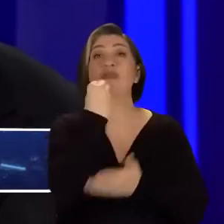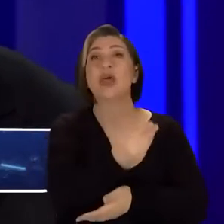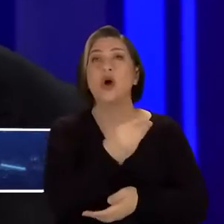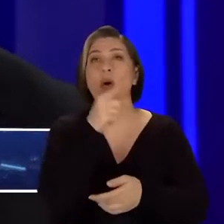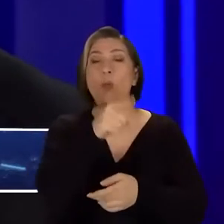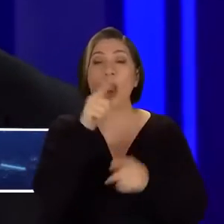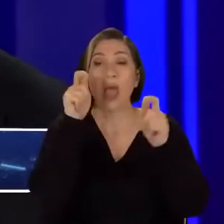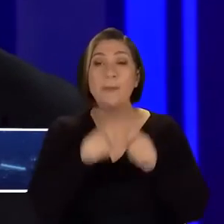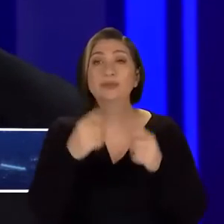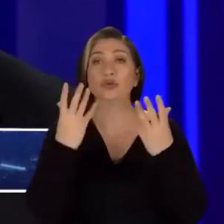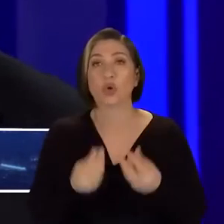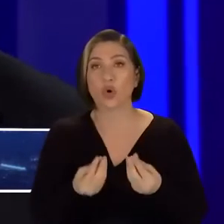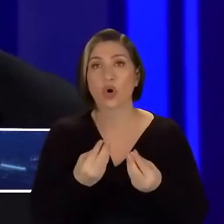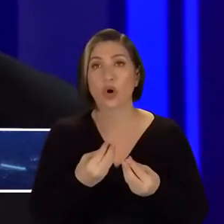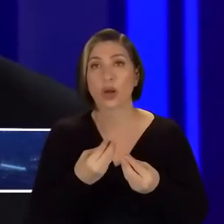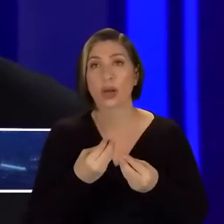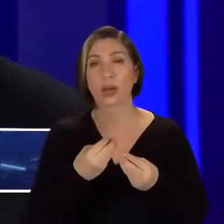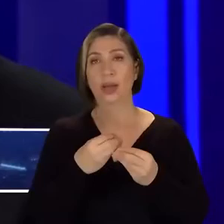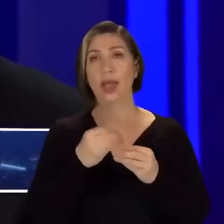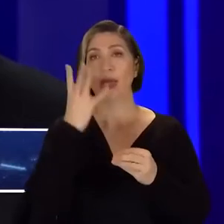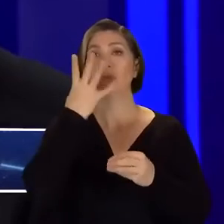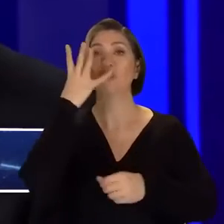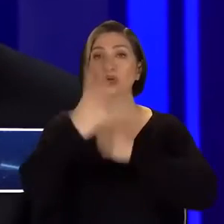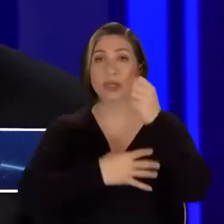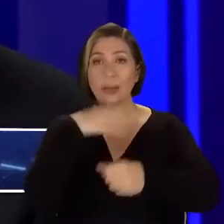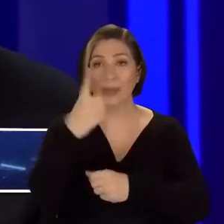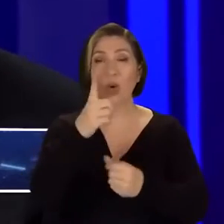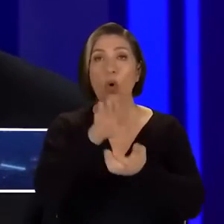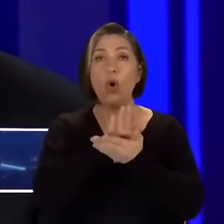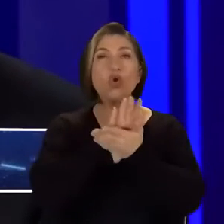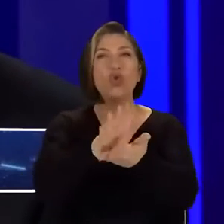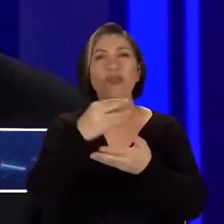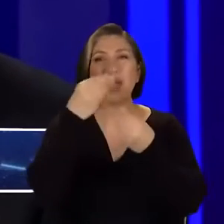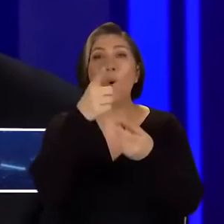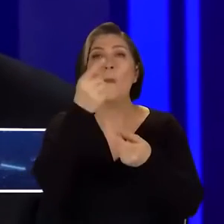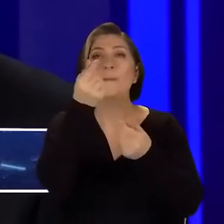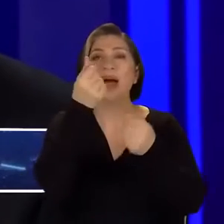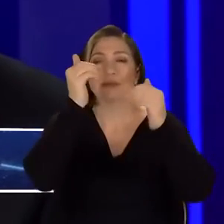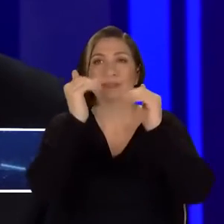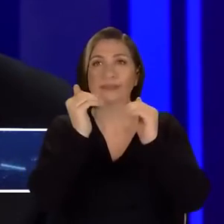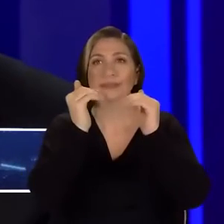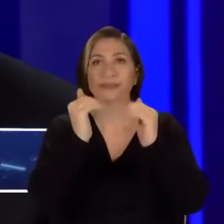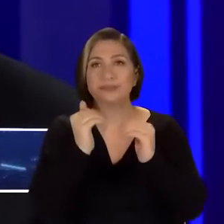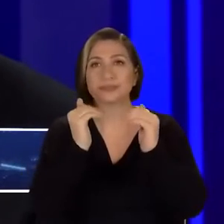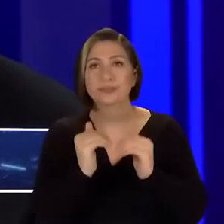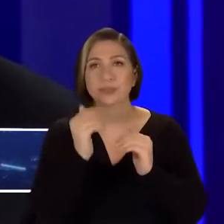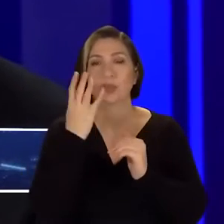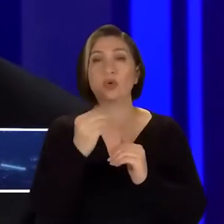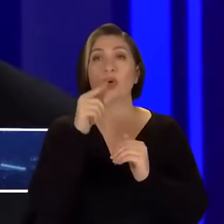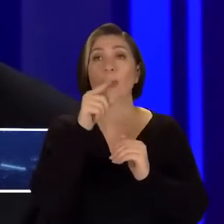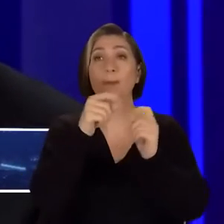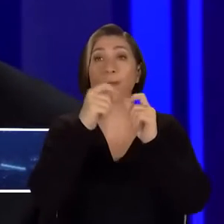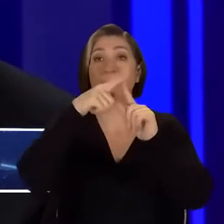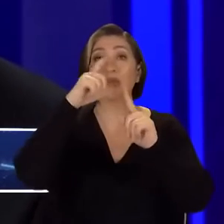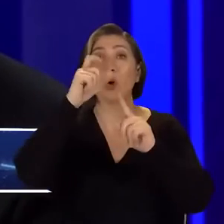böyle üretilmiş oluyor. İşte her 4 senede bir de o ödülün miktarı azaltılıyor. Bitcoin bu